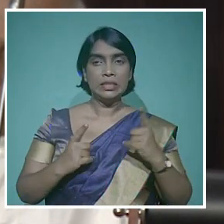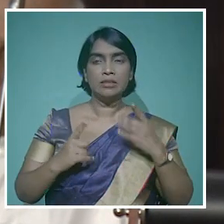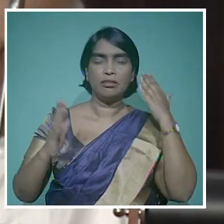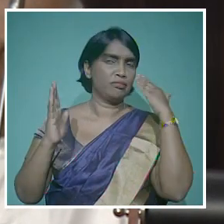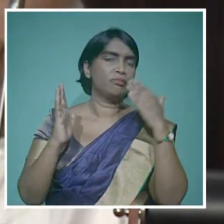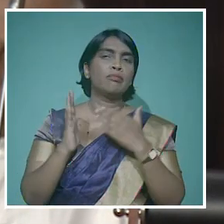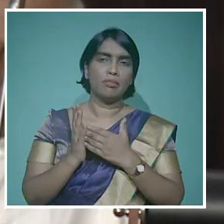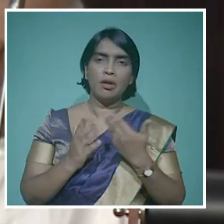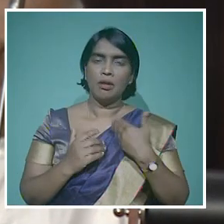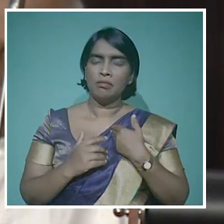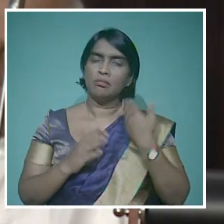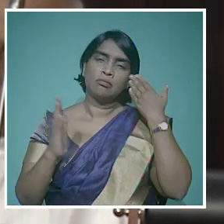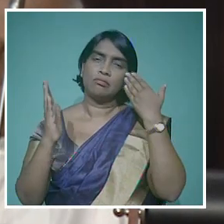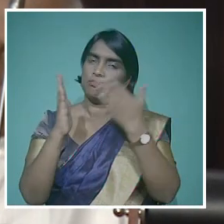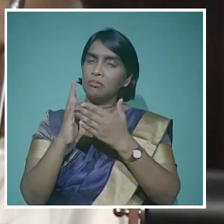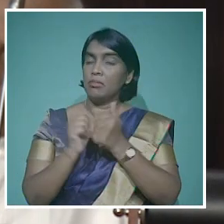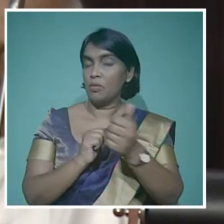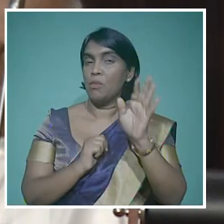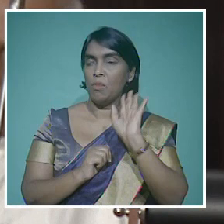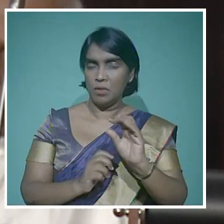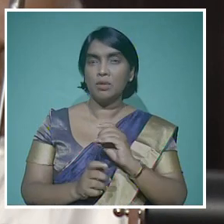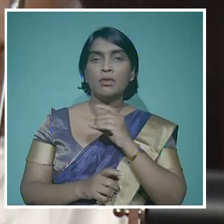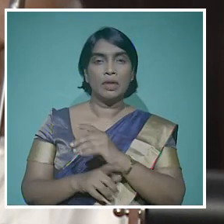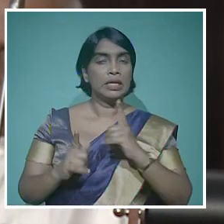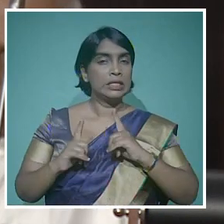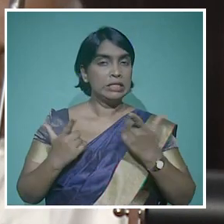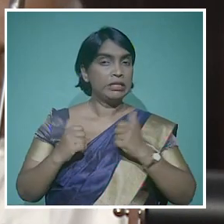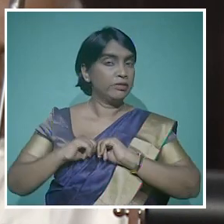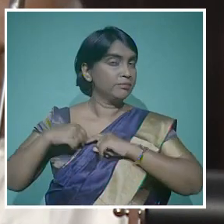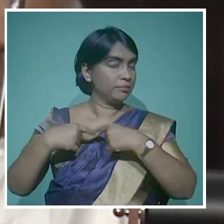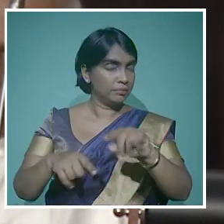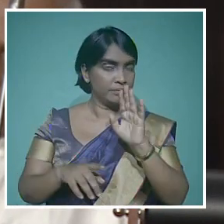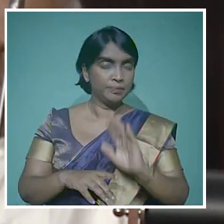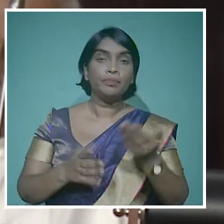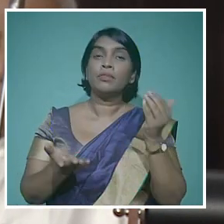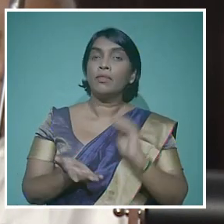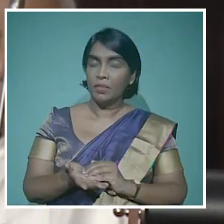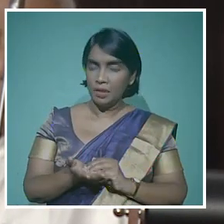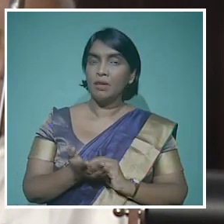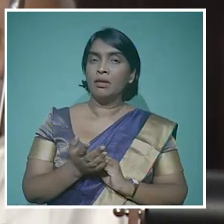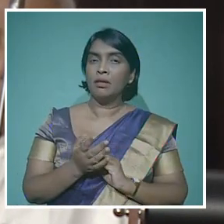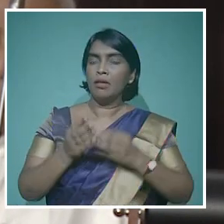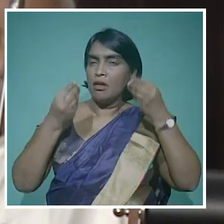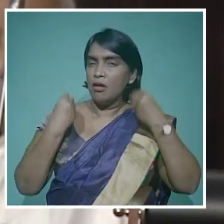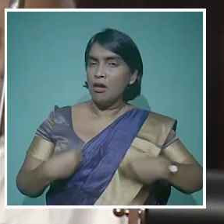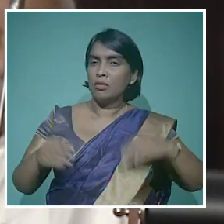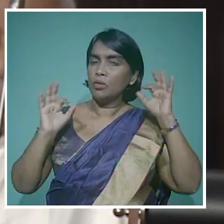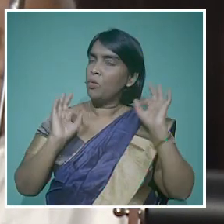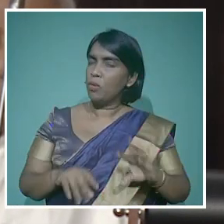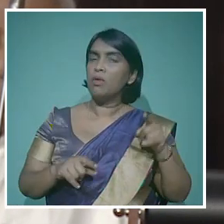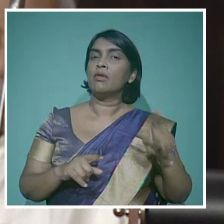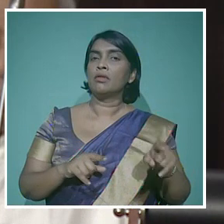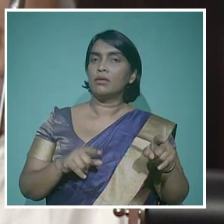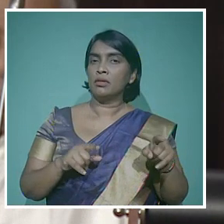පිළිබඳ අපේ සැලකිල්ල යොමු විය යුතුයි. මේ ජීවන රටා යලි පහළ මට්ටමින් නොවැටෙන අයුරින්ද පහළ